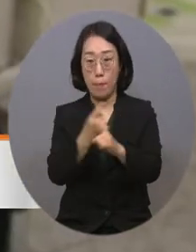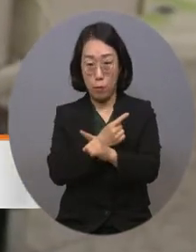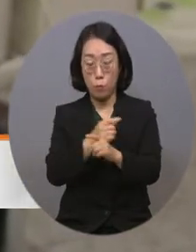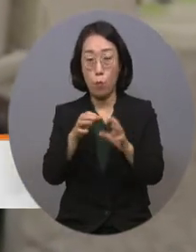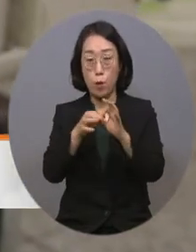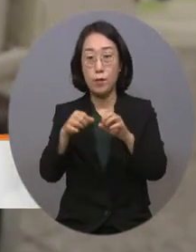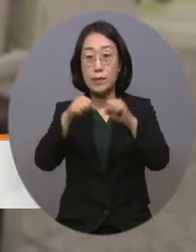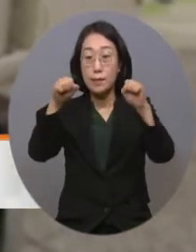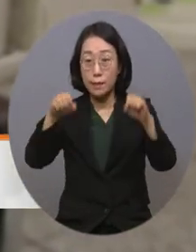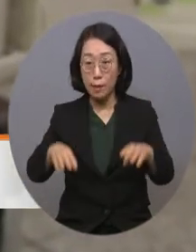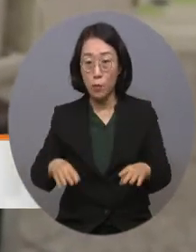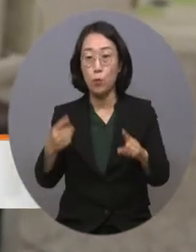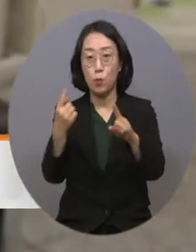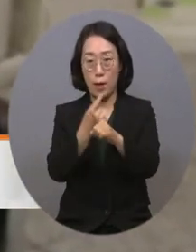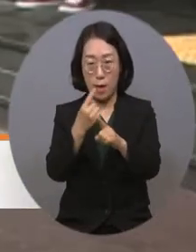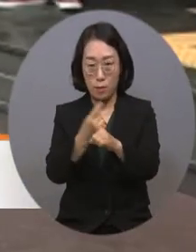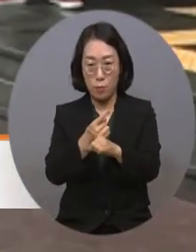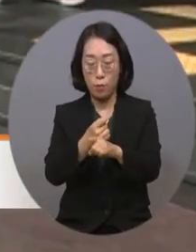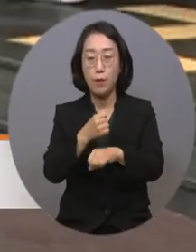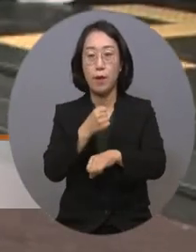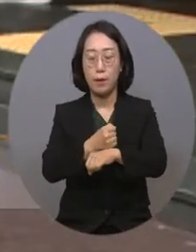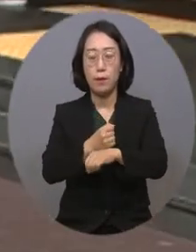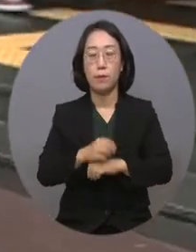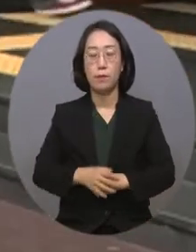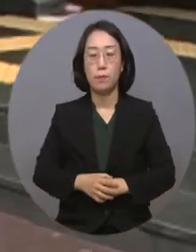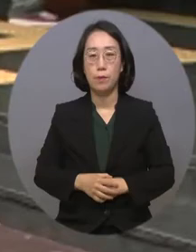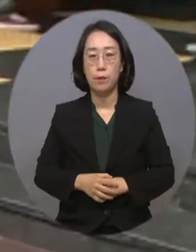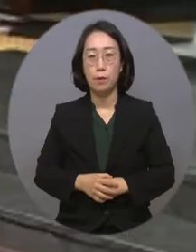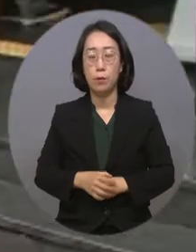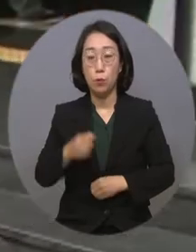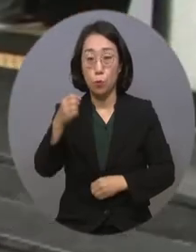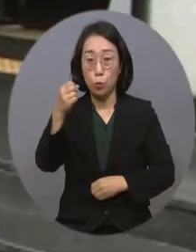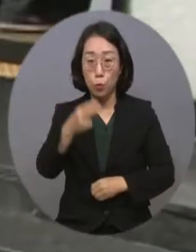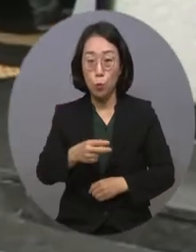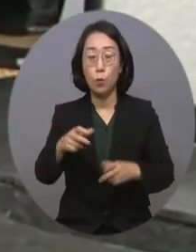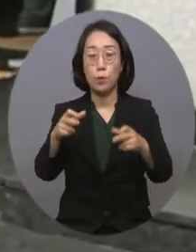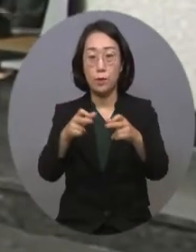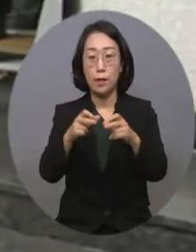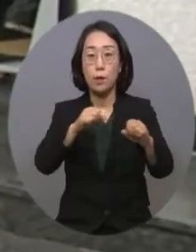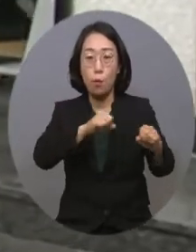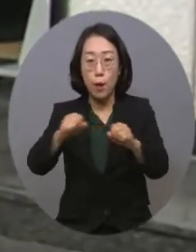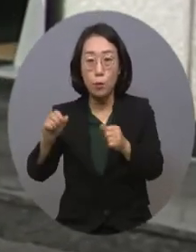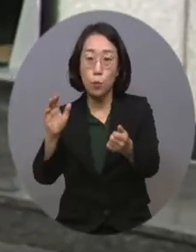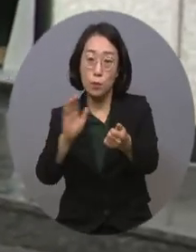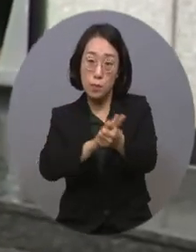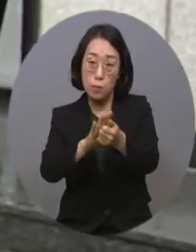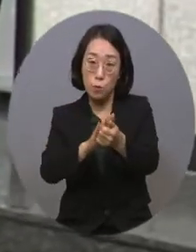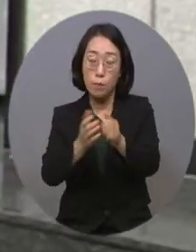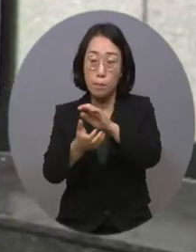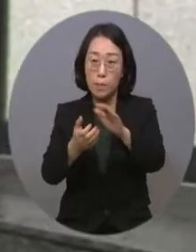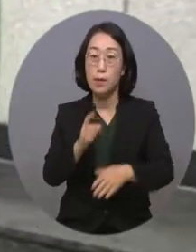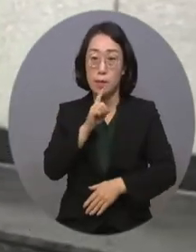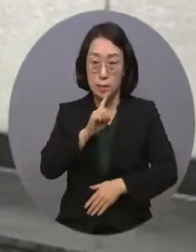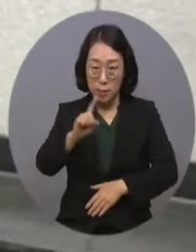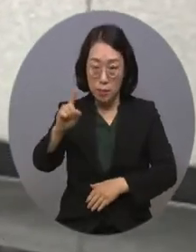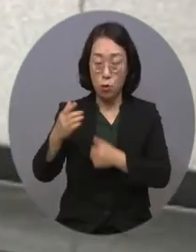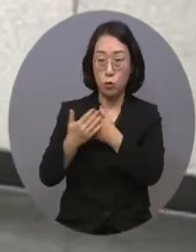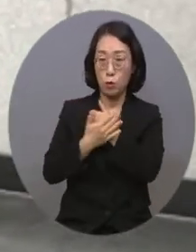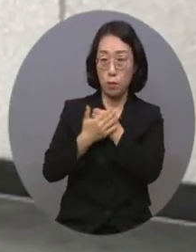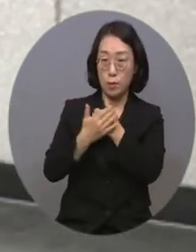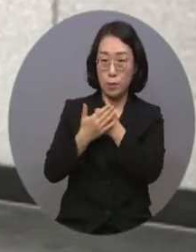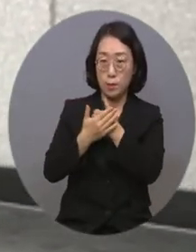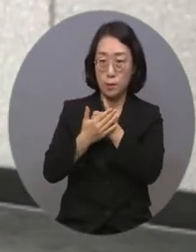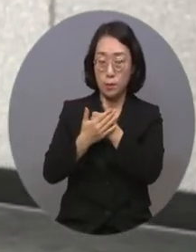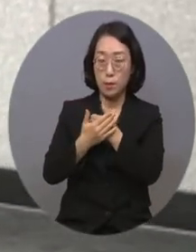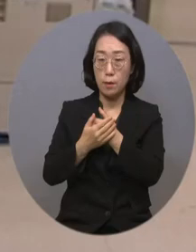12월까지 개선해 나가기로 했습니다 또한 장애인활동지원 의 사전에 신청에 서비스 공백을